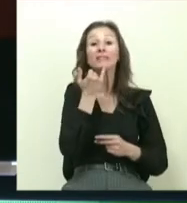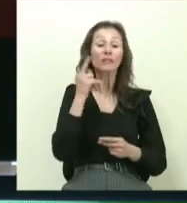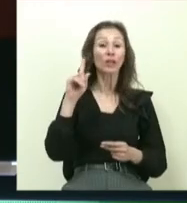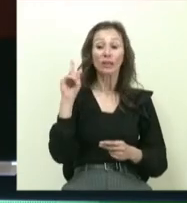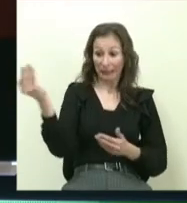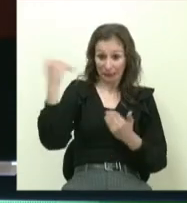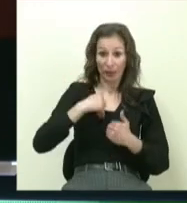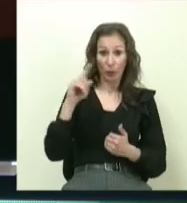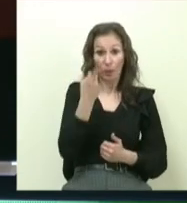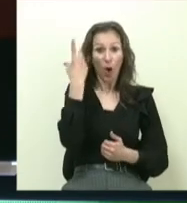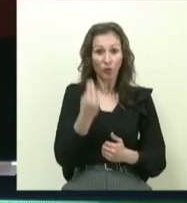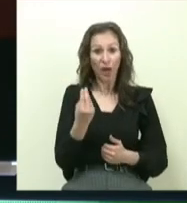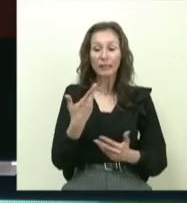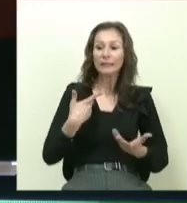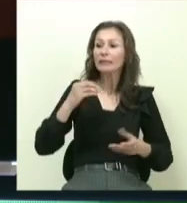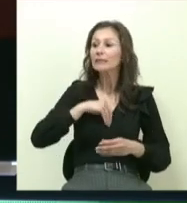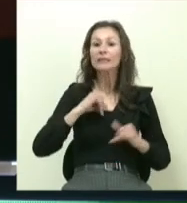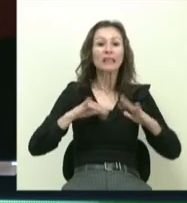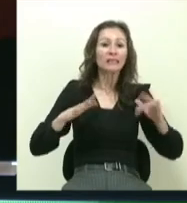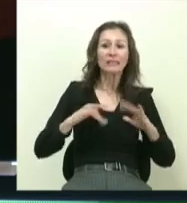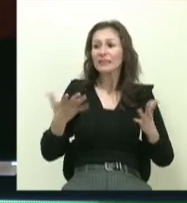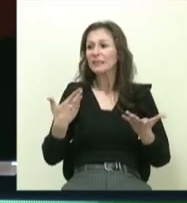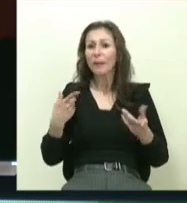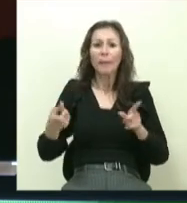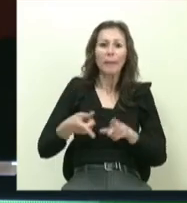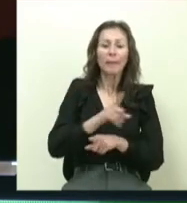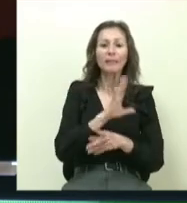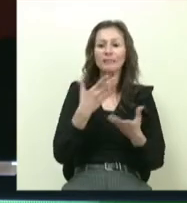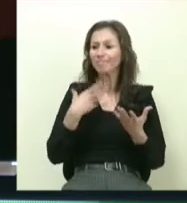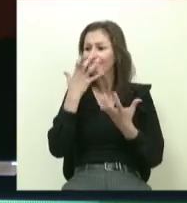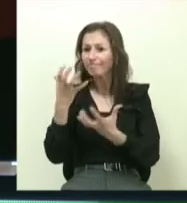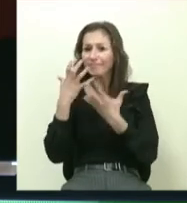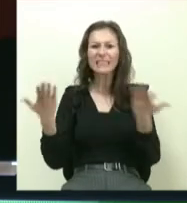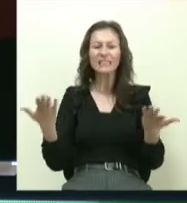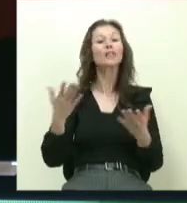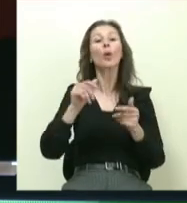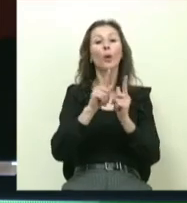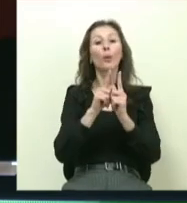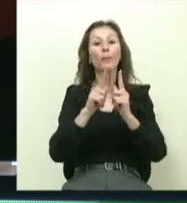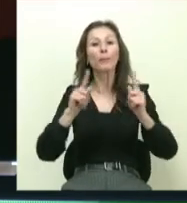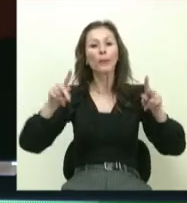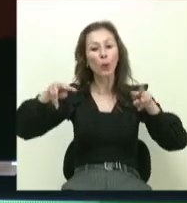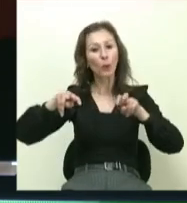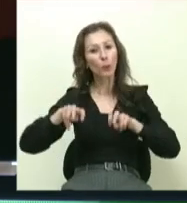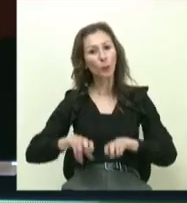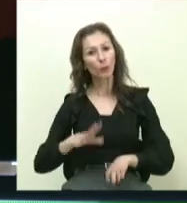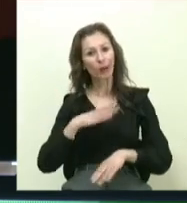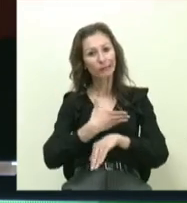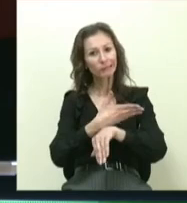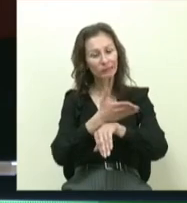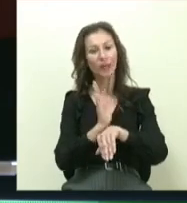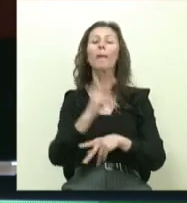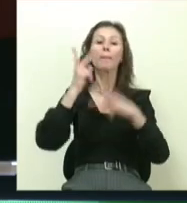olurlarsa türlü çelişkiler içinde ağırlığını ağırlanırlar bazıları uzun saatler oturur bazısı arkasına